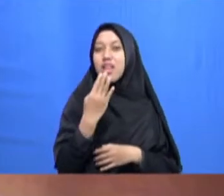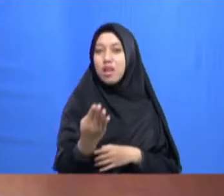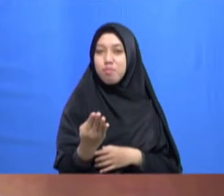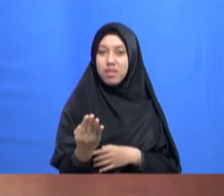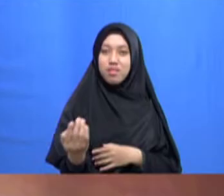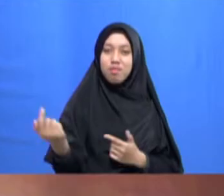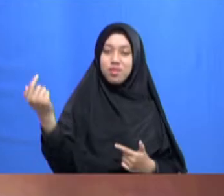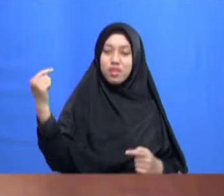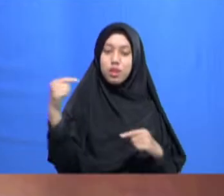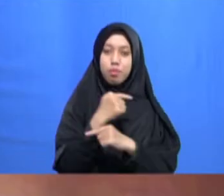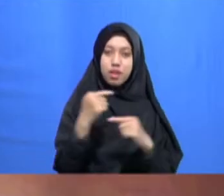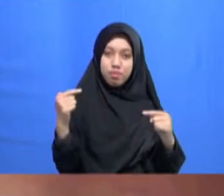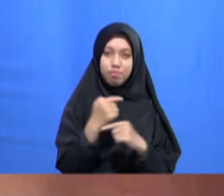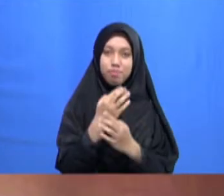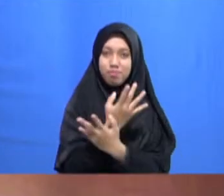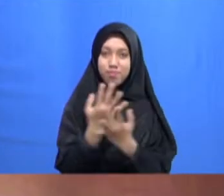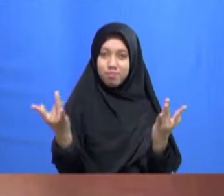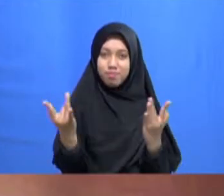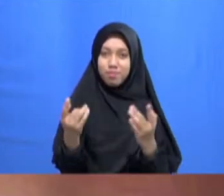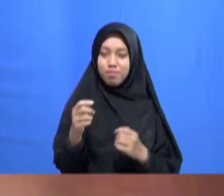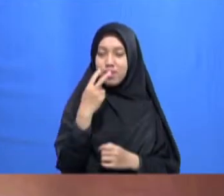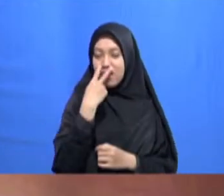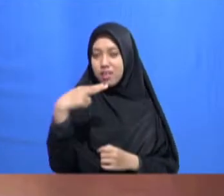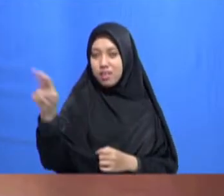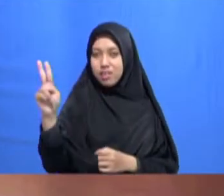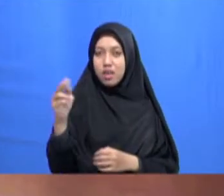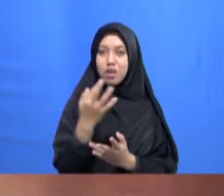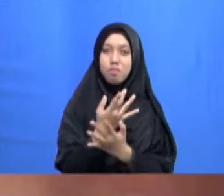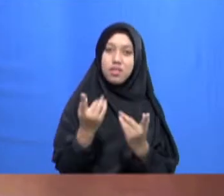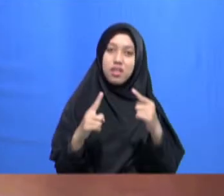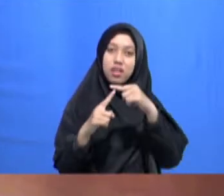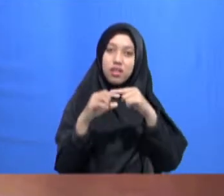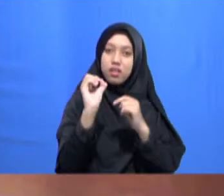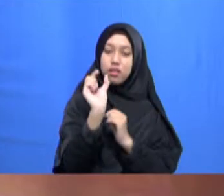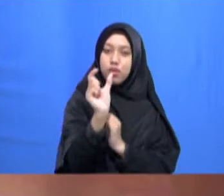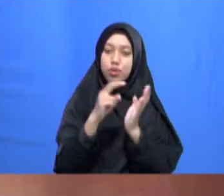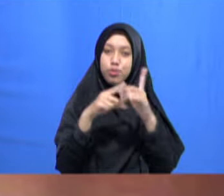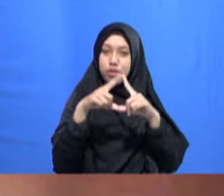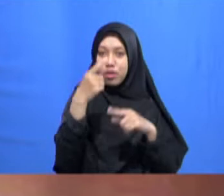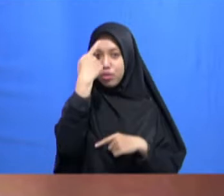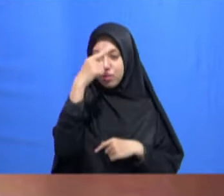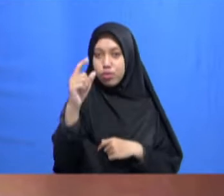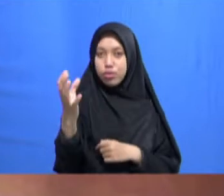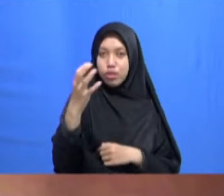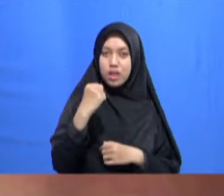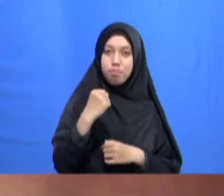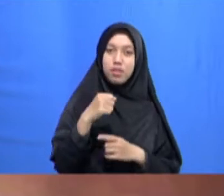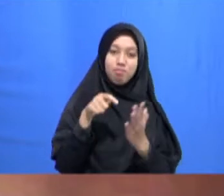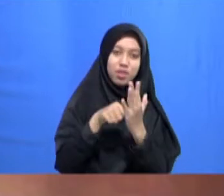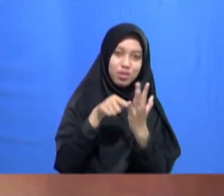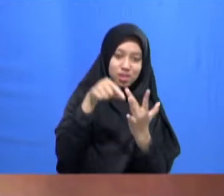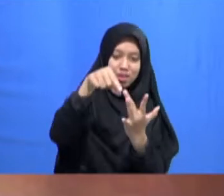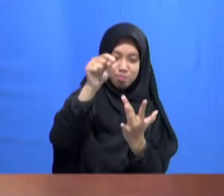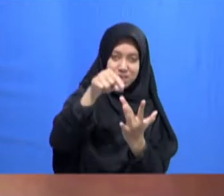melakukan debat publik, meyakinkan masyarakat Kabupaten Tojo Una-Una untuk dapat menentukan pilihan pada